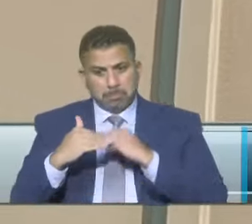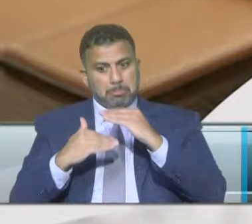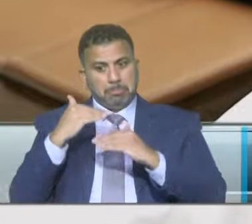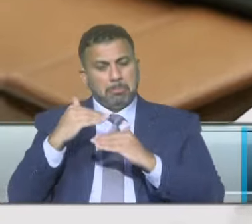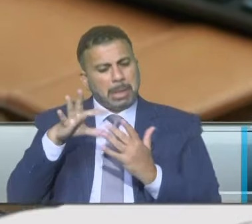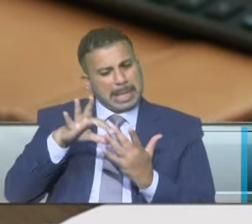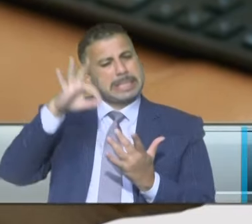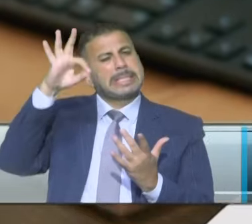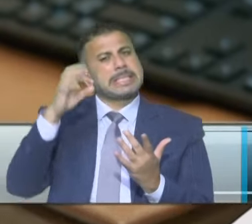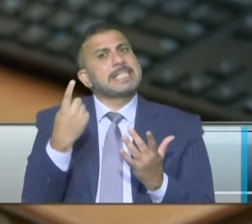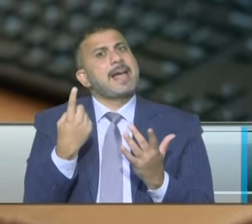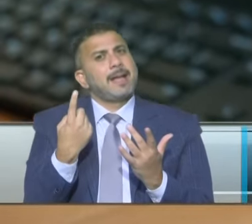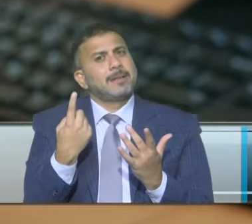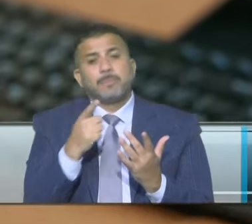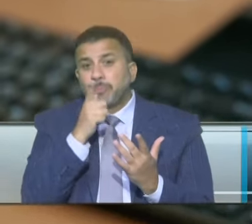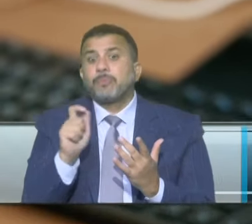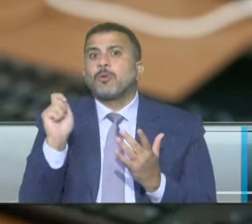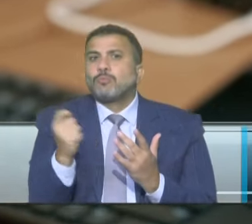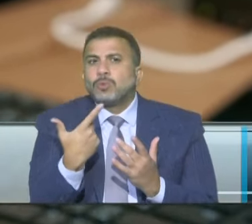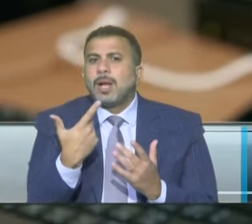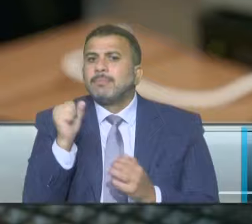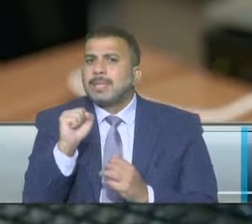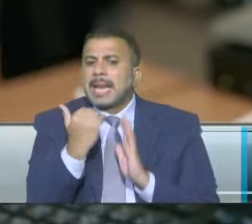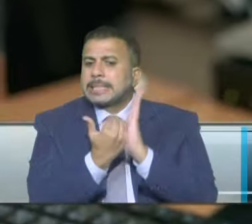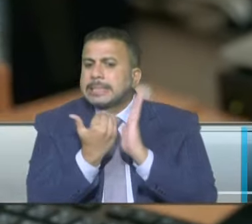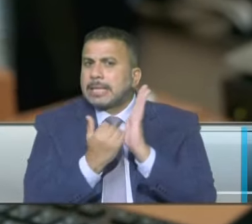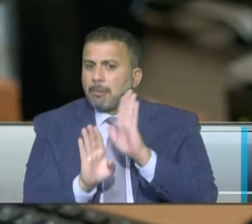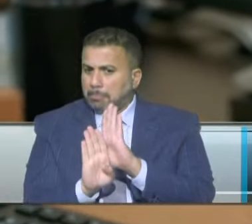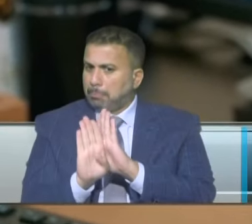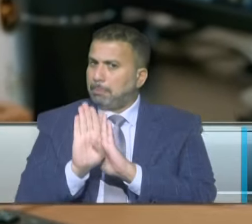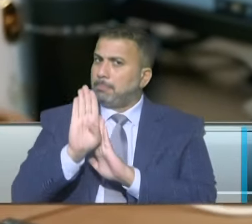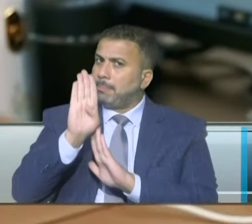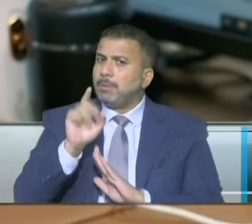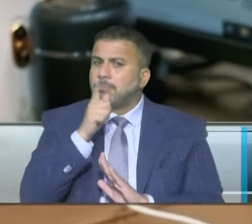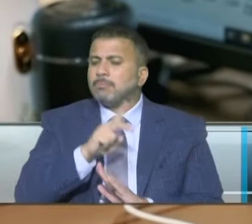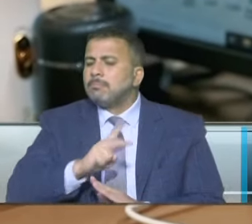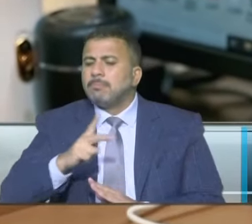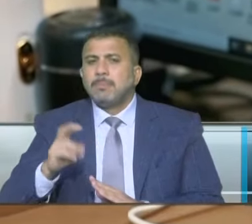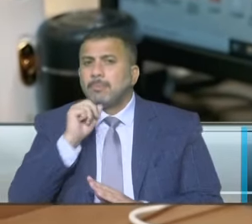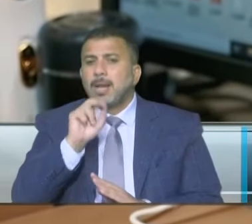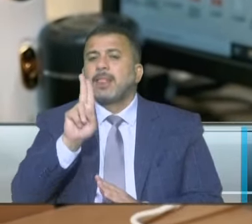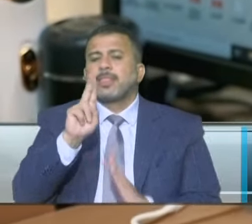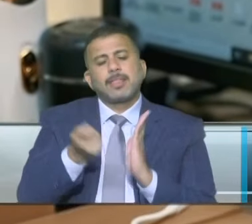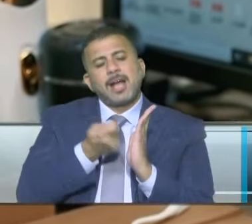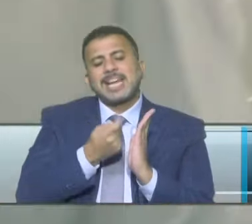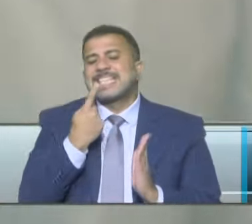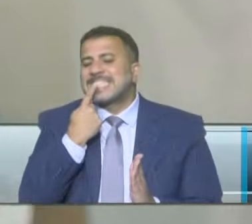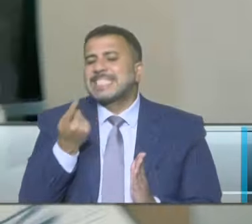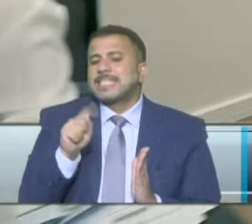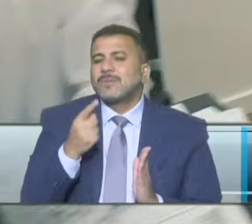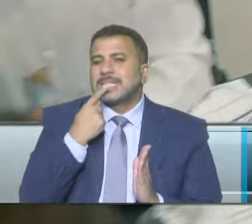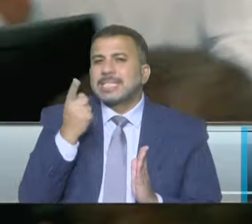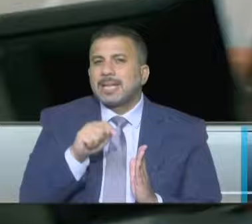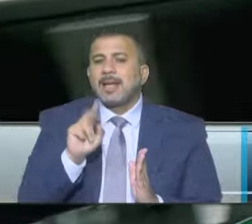استثنائياً في مستهدفات تسريع الأنشطة الاقتصادية بأنواعها حسب ما جاء في التقرير السنوي الصادر عن